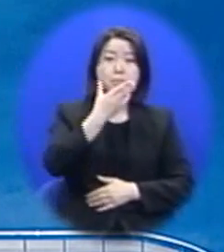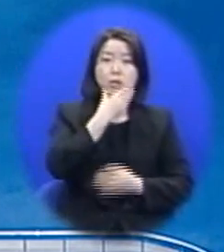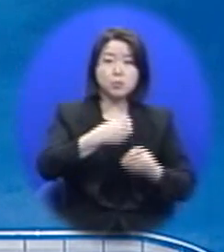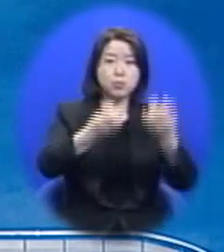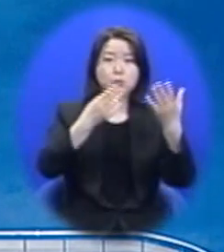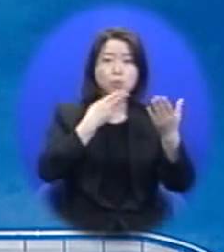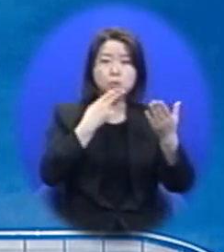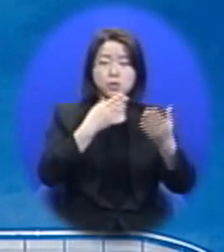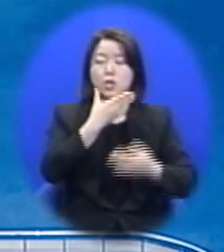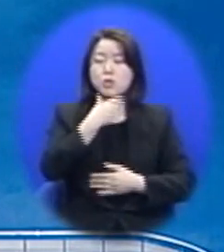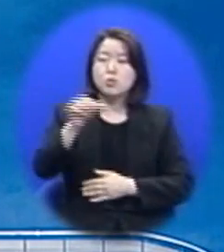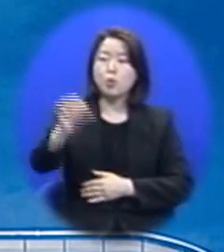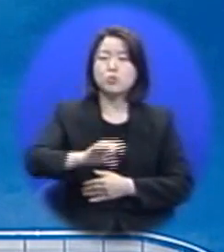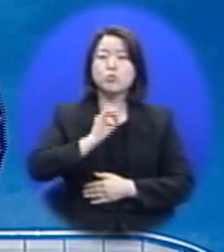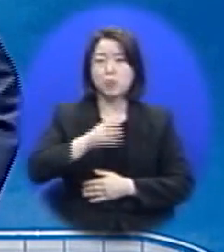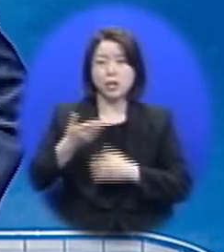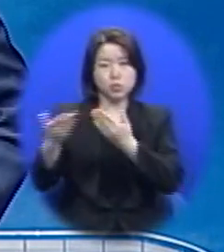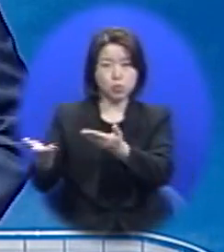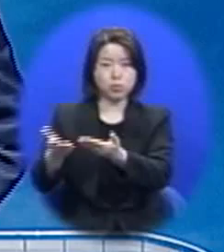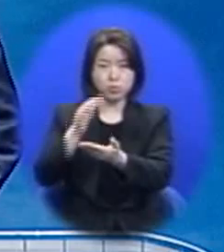퍼붓습니다.